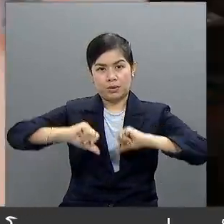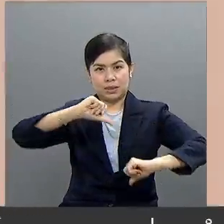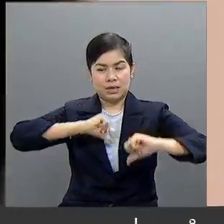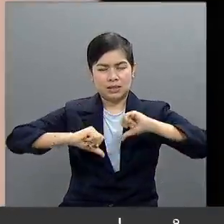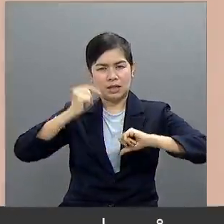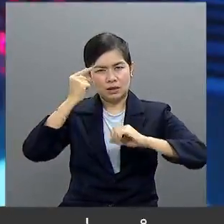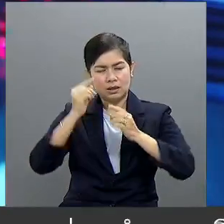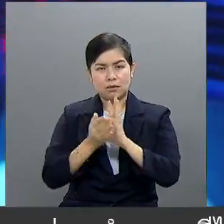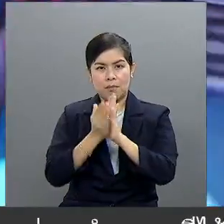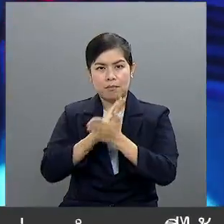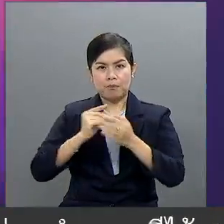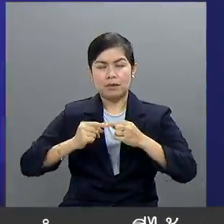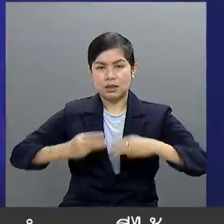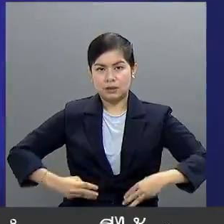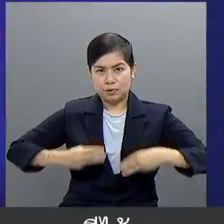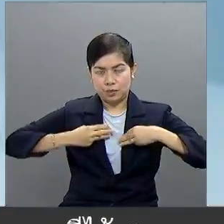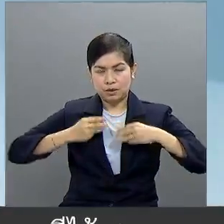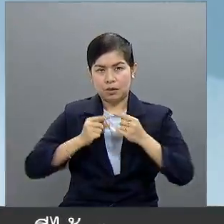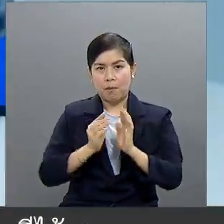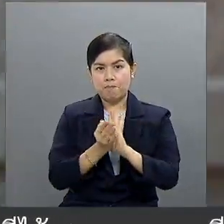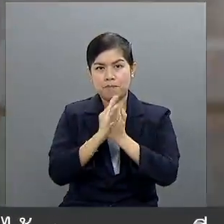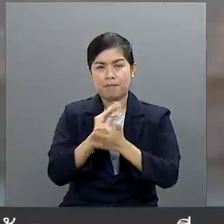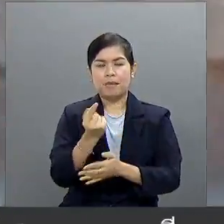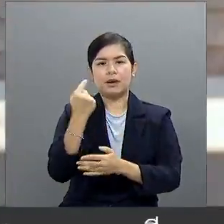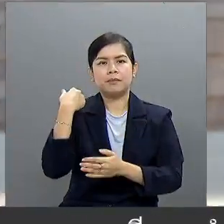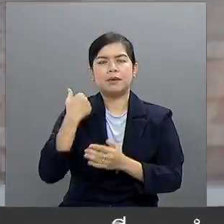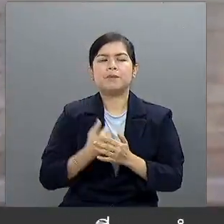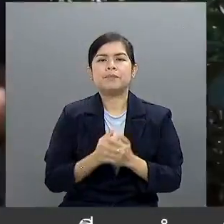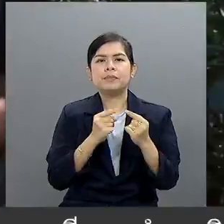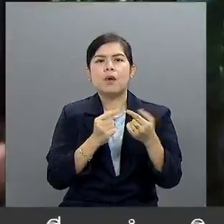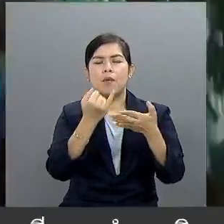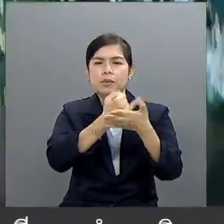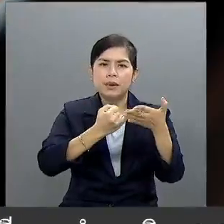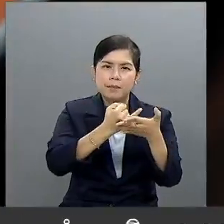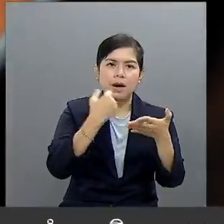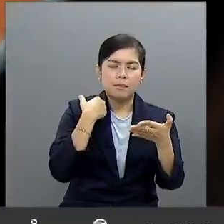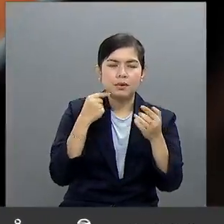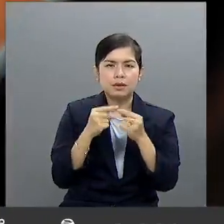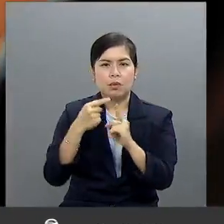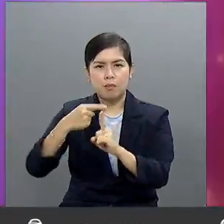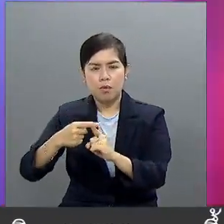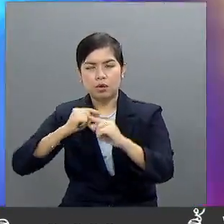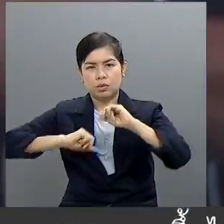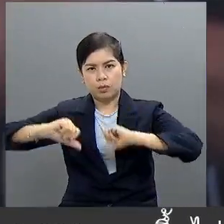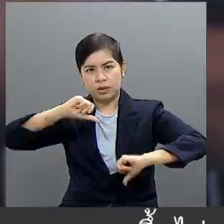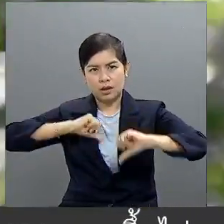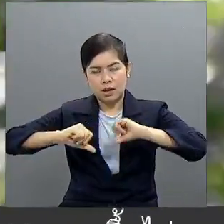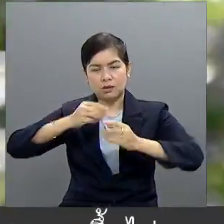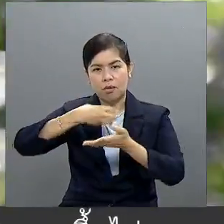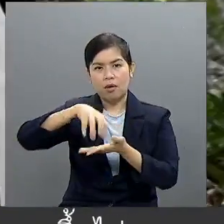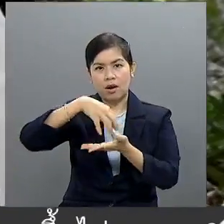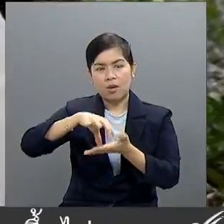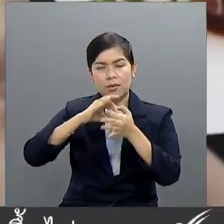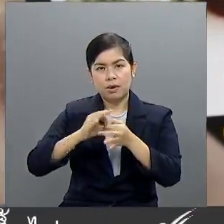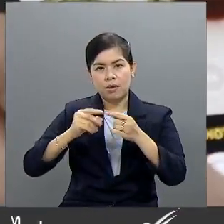มมองความคิดแบบเป็นวิทยาศาสตร์โดยมีการใช้ศิลปะและวิทยาศาสตร์ถ่ายทอดเรื่องราวการใช้ชีวิตการเปลี่ยนแปลงของสังคมการเ